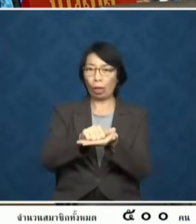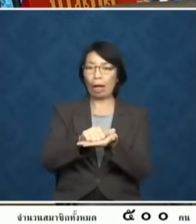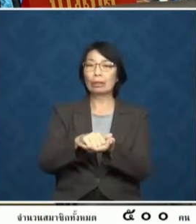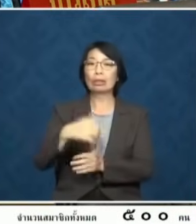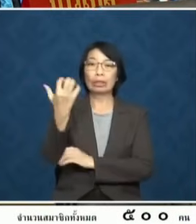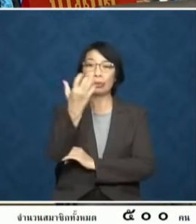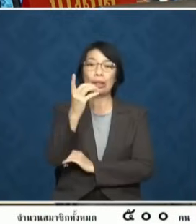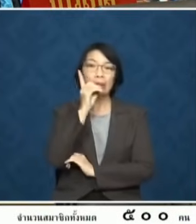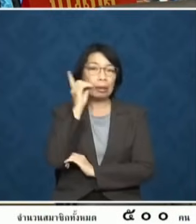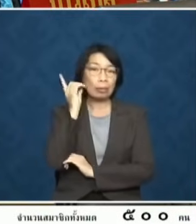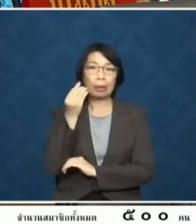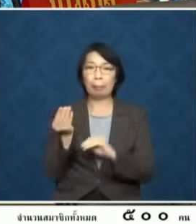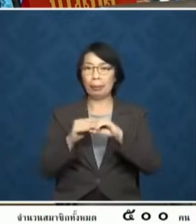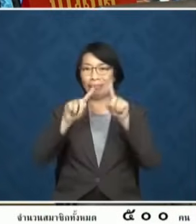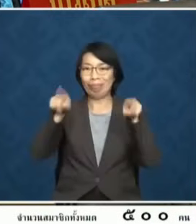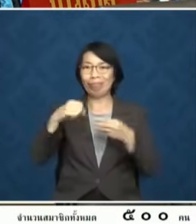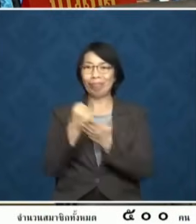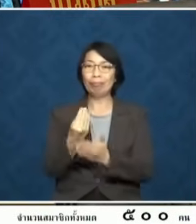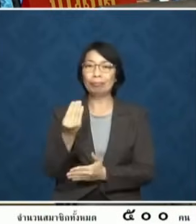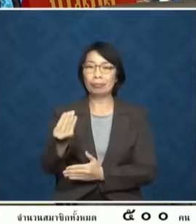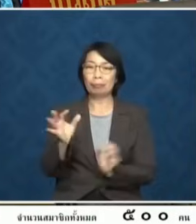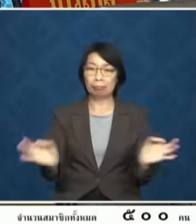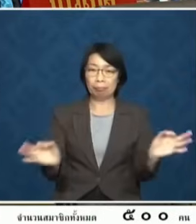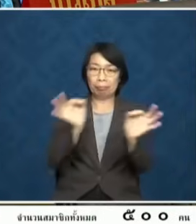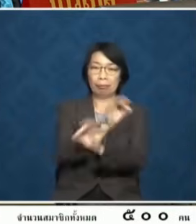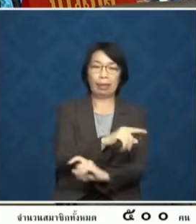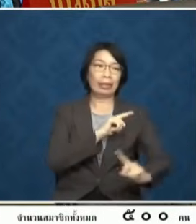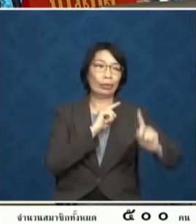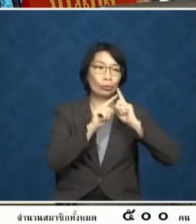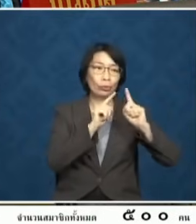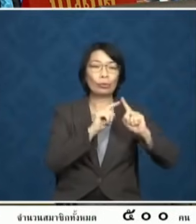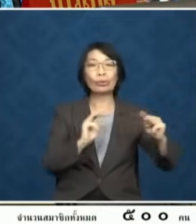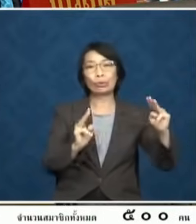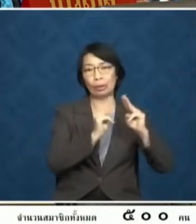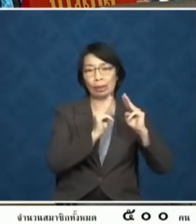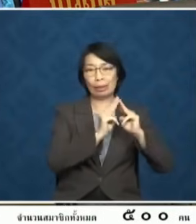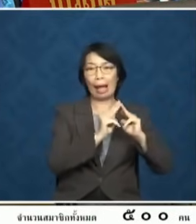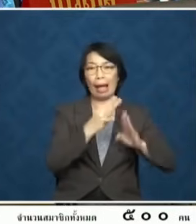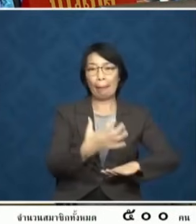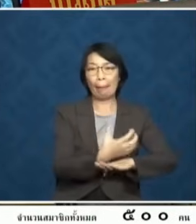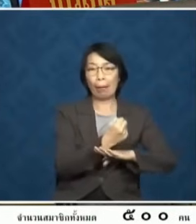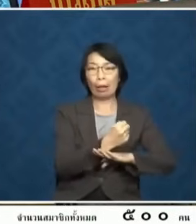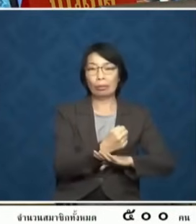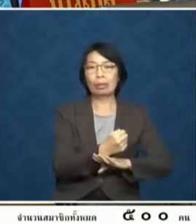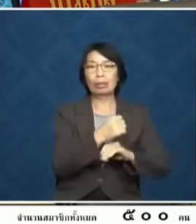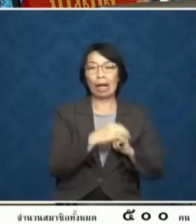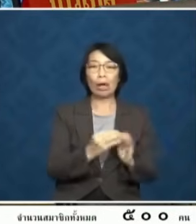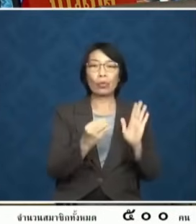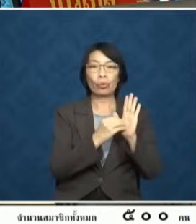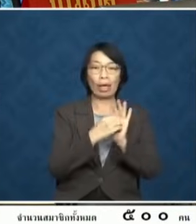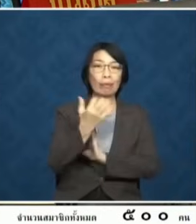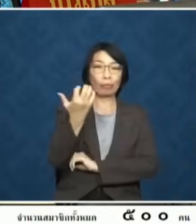ดิจิตอลเพิ่มอีก 1ใบค่ะเพื่อแลกกับการเจรจากับคู่สัญญาสัมปทานอย่างกรุงเทพโทรทัศน์และ